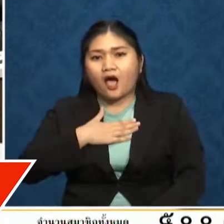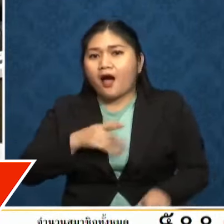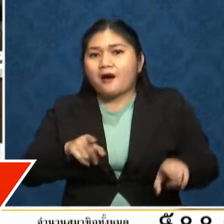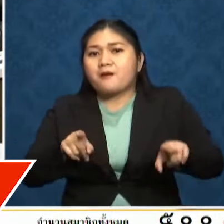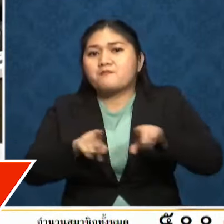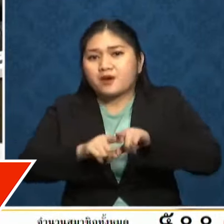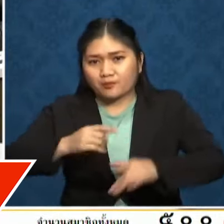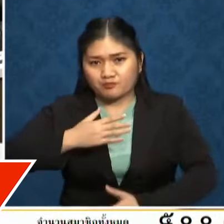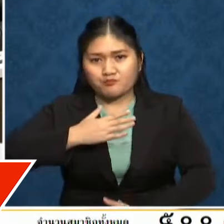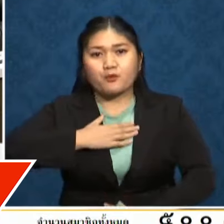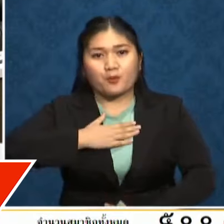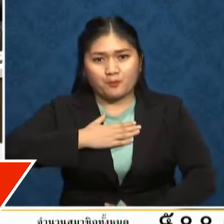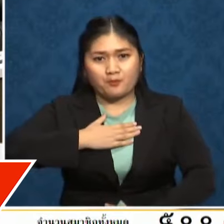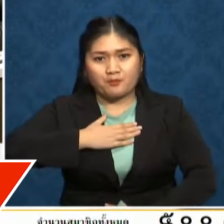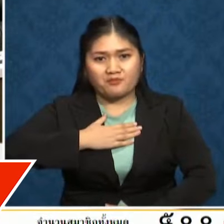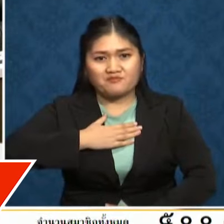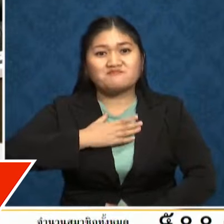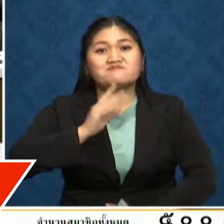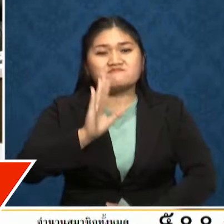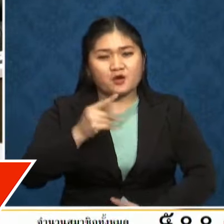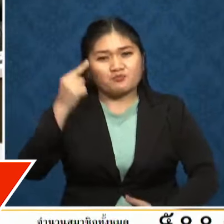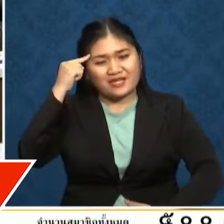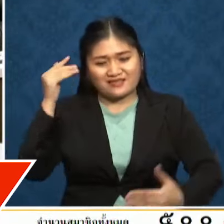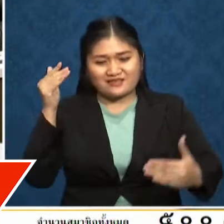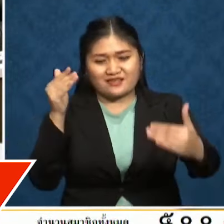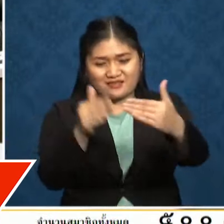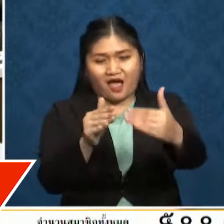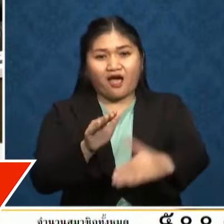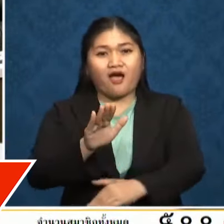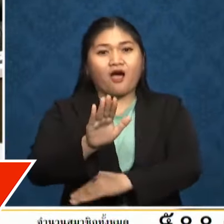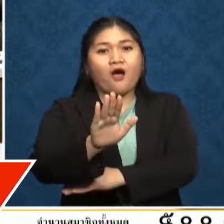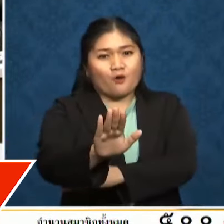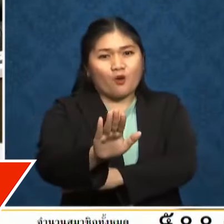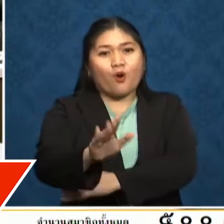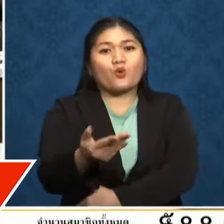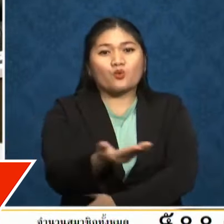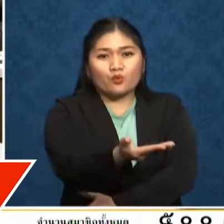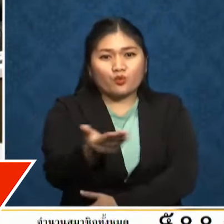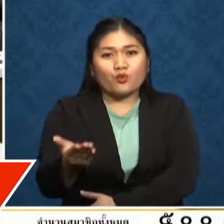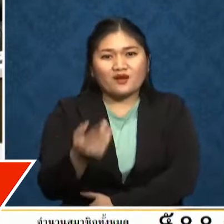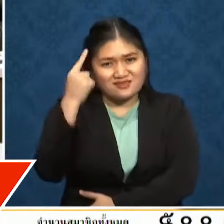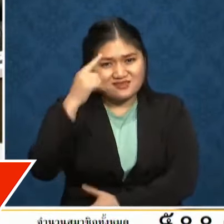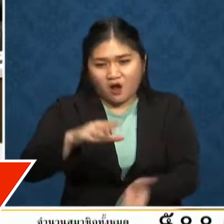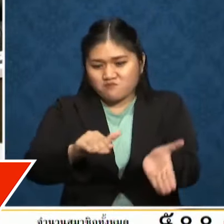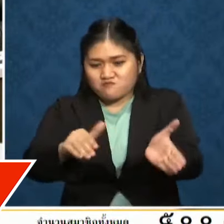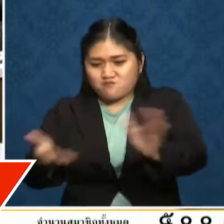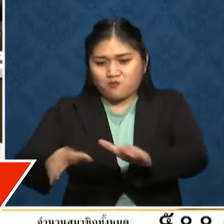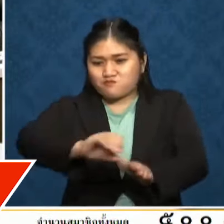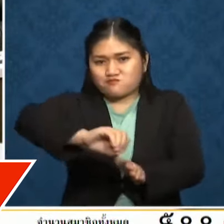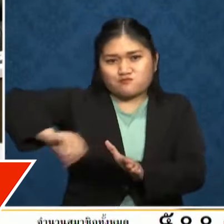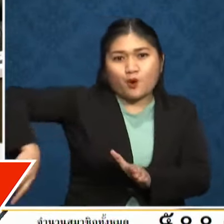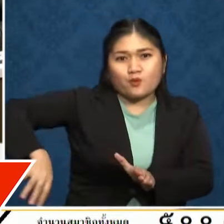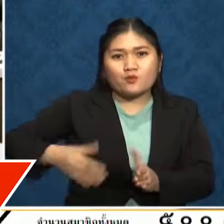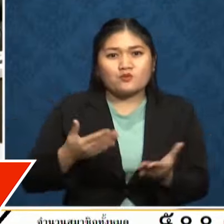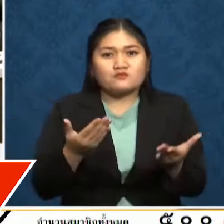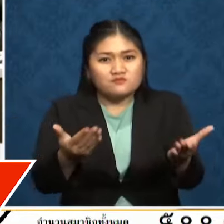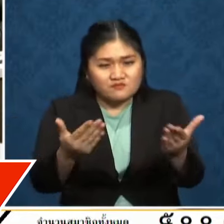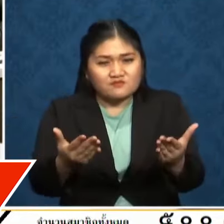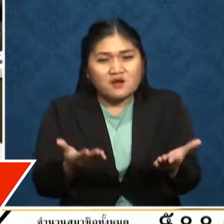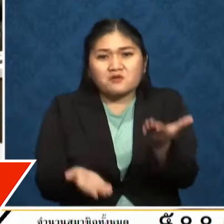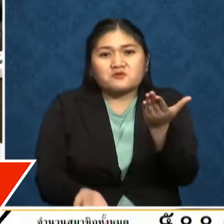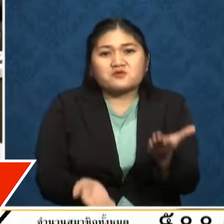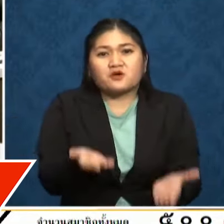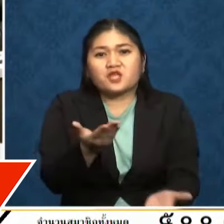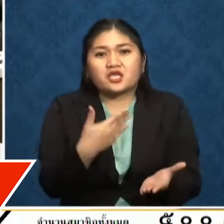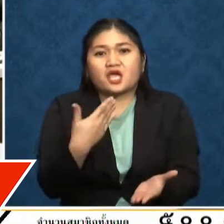พวกผมเชื่อแบบนั้นตัหักคือ จ Legends ที่ท่านต้การล้มกฎหมายสับบนี้แ้กระทั้งแค่